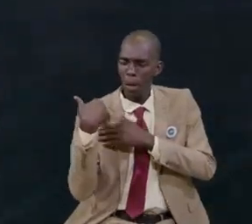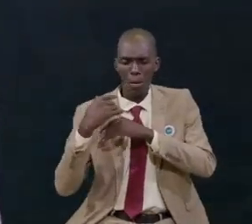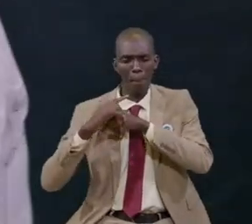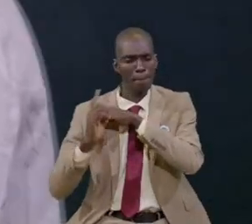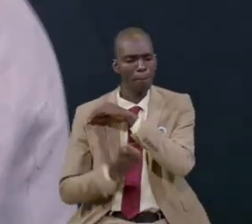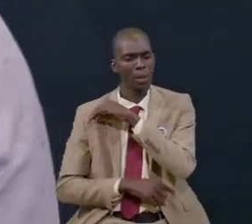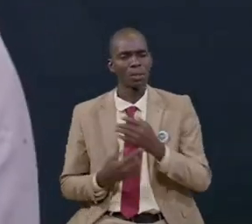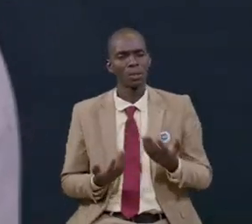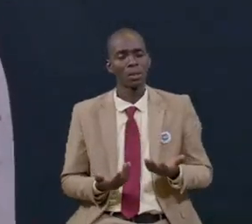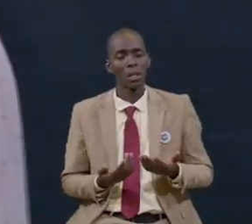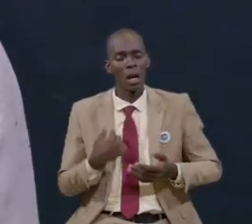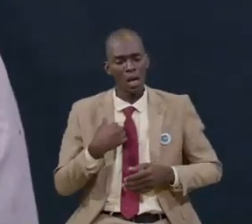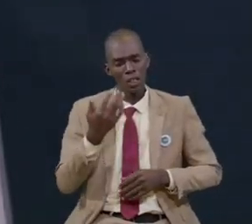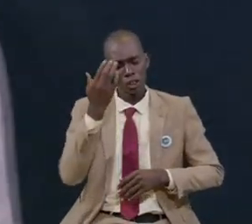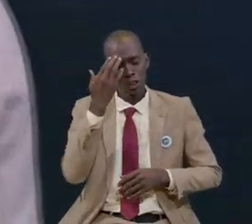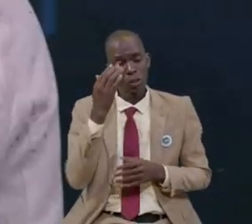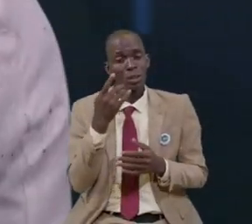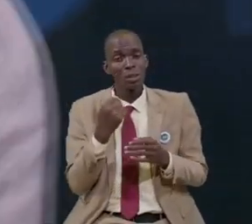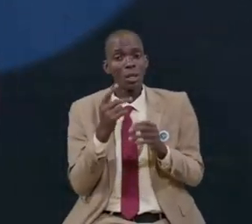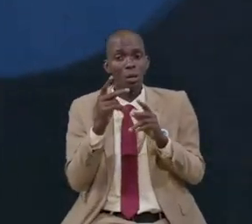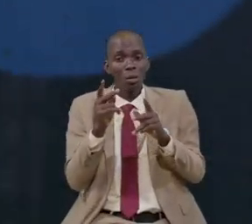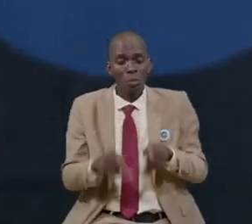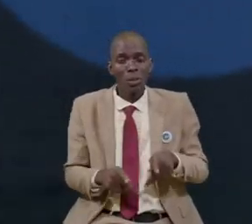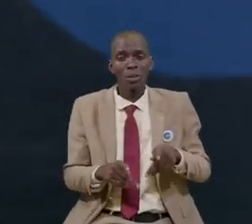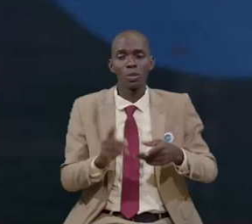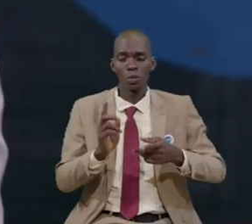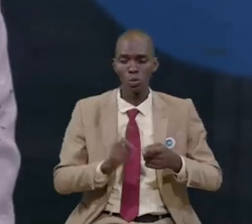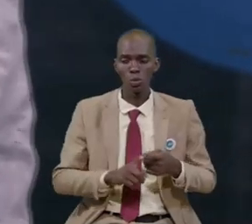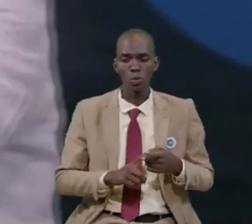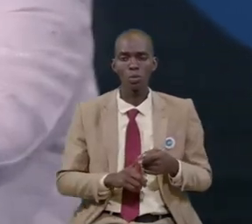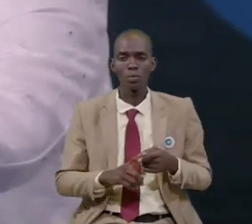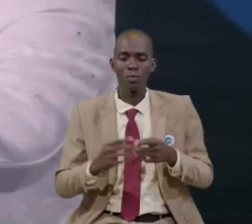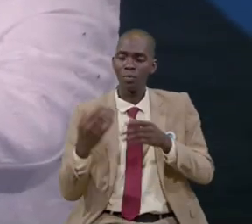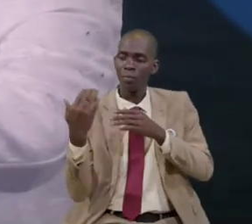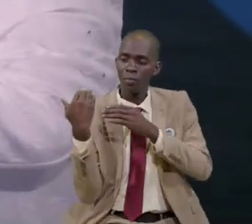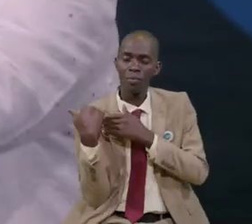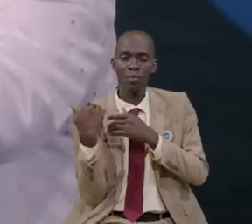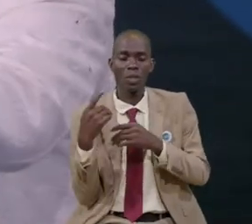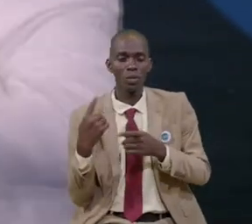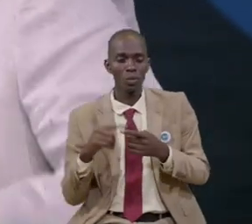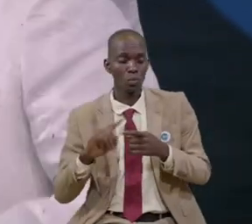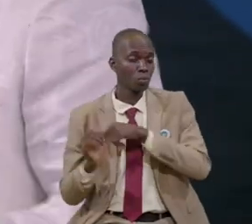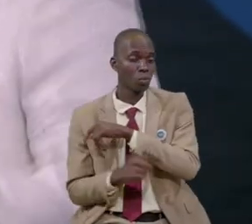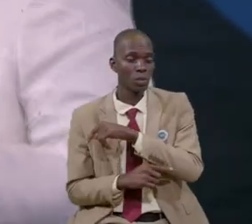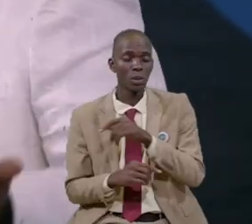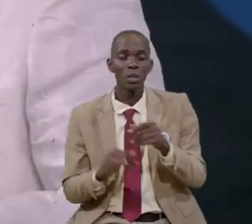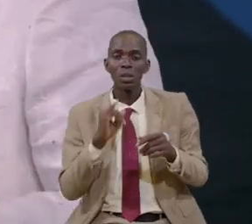puni. Que ce que je fais là, je serai puni. Mais la personne qui va me punir est là. Je savais que